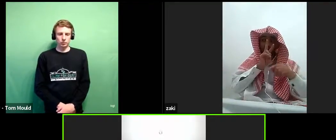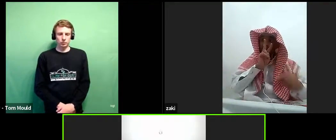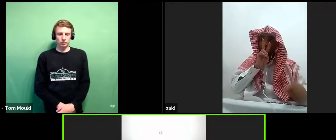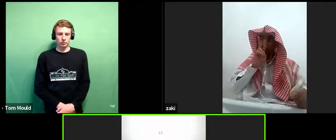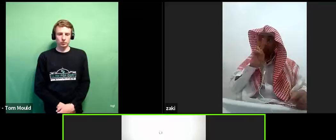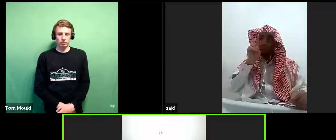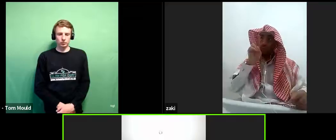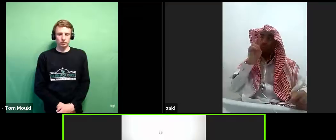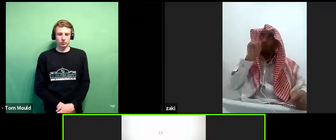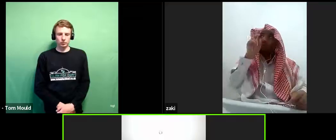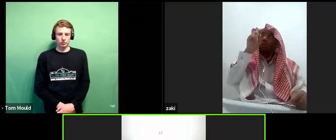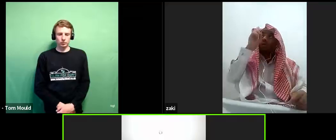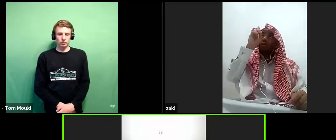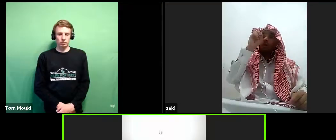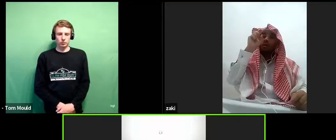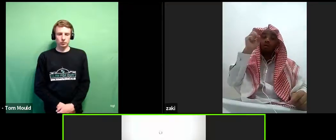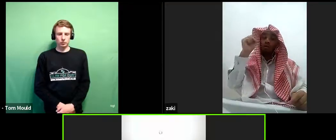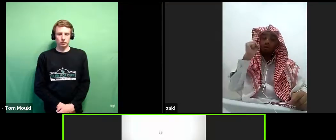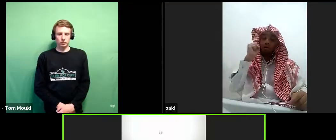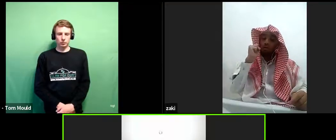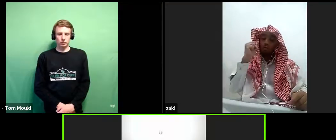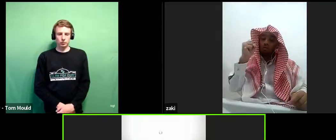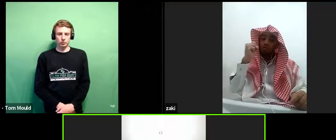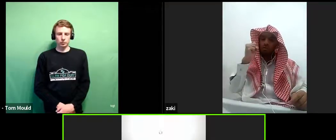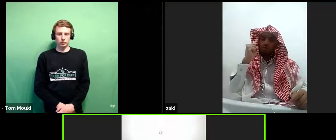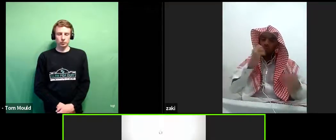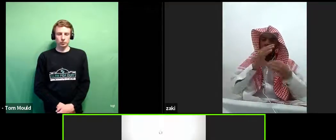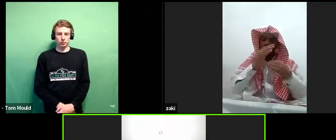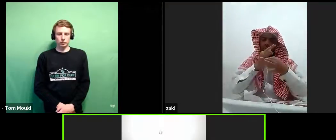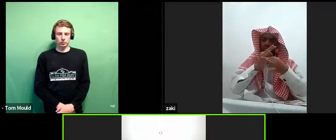القوة لله جميعا